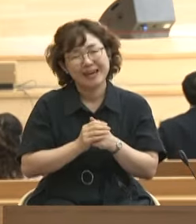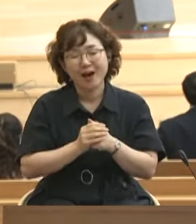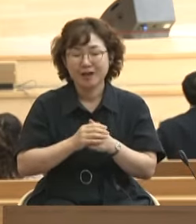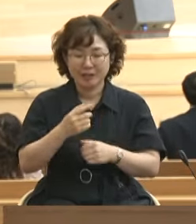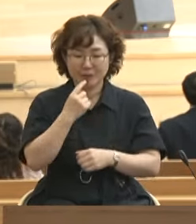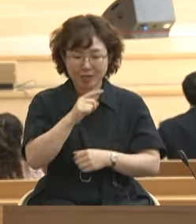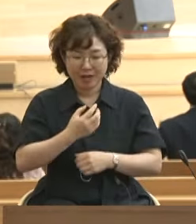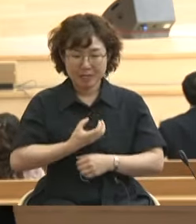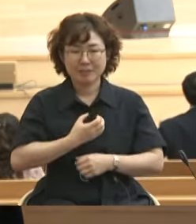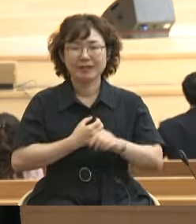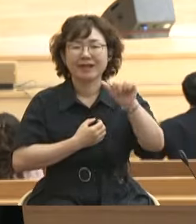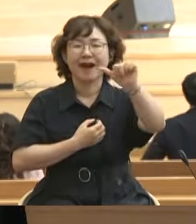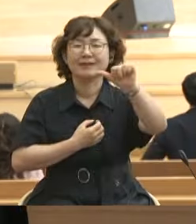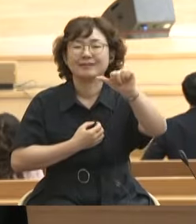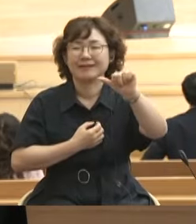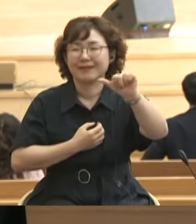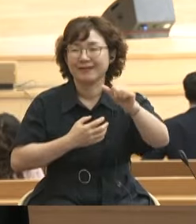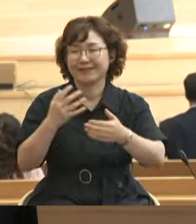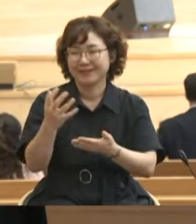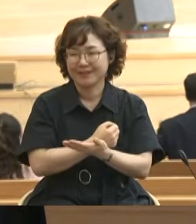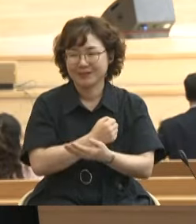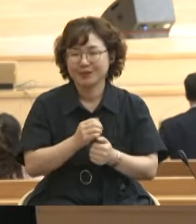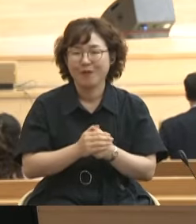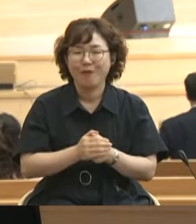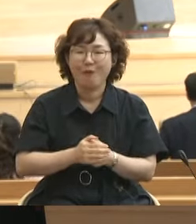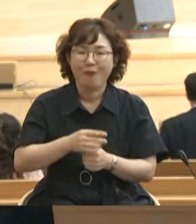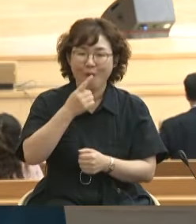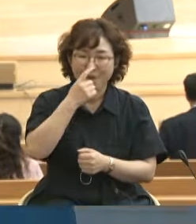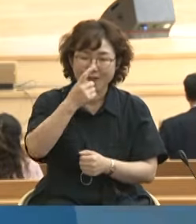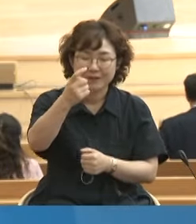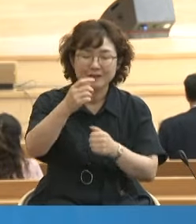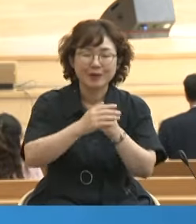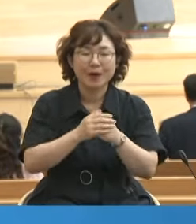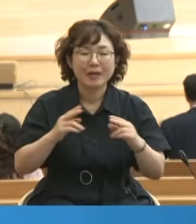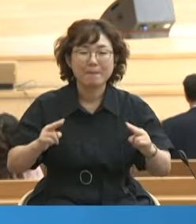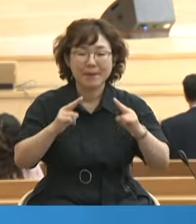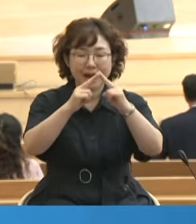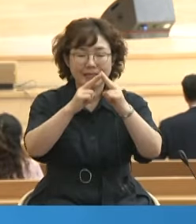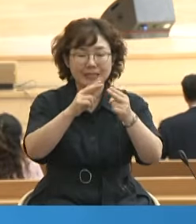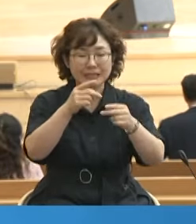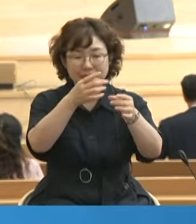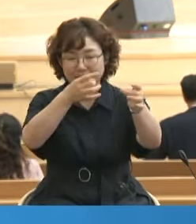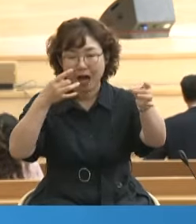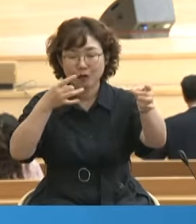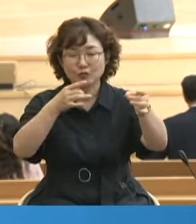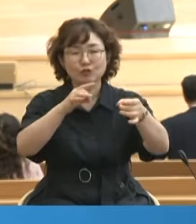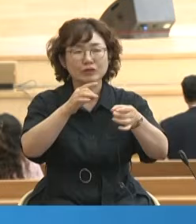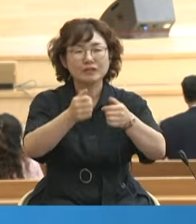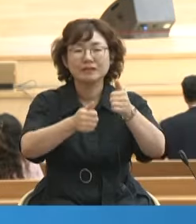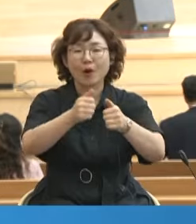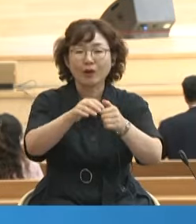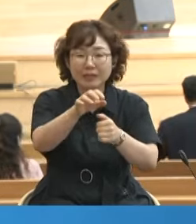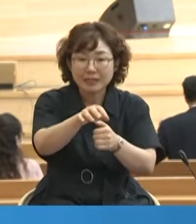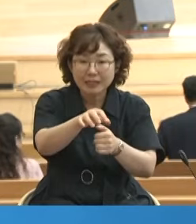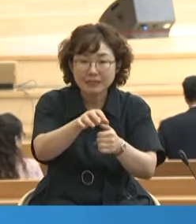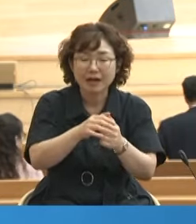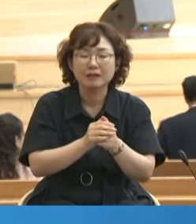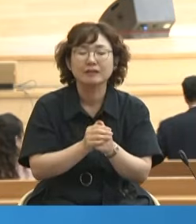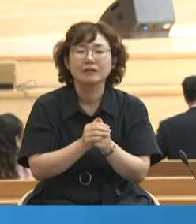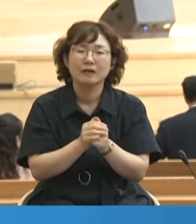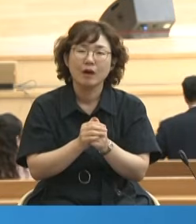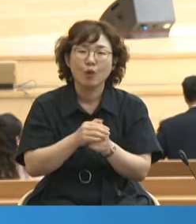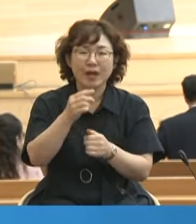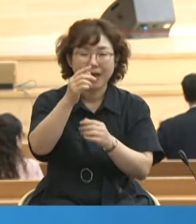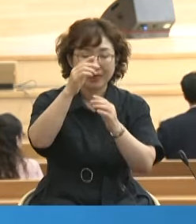개 끝내줍니다. 그죠? 그 파리의 양궁 경기장이 앵발리드라는 경기장이 나폴레옹의